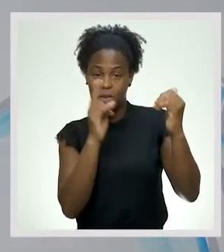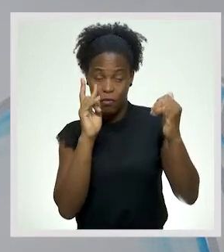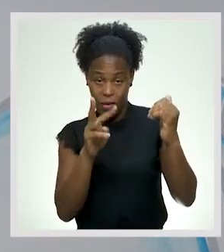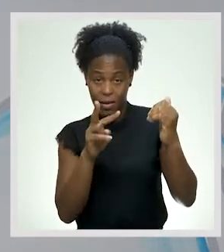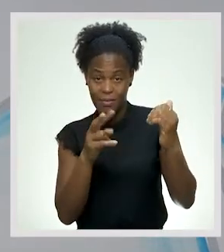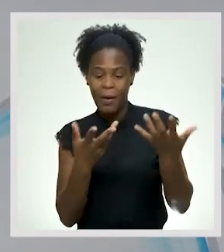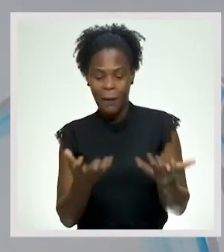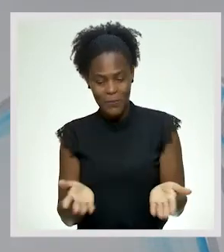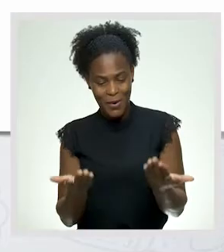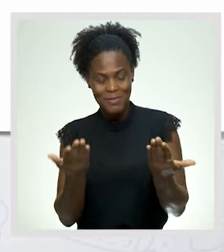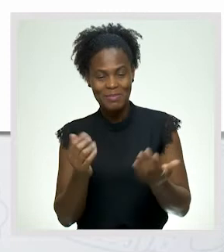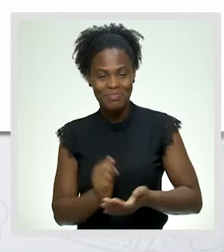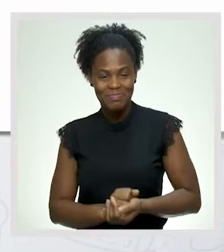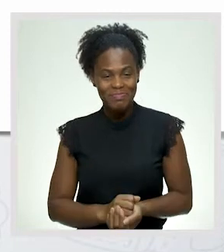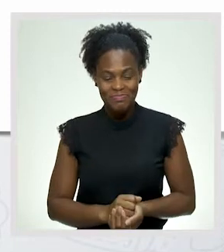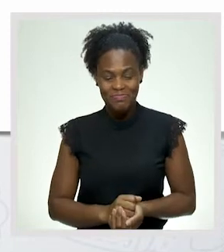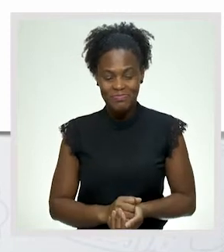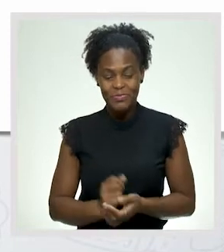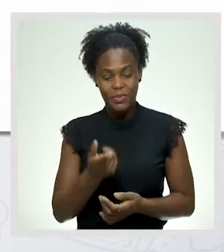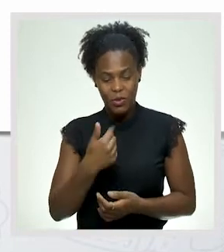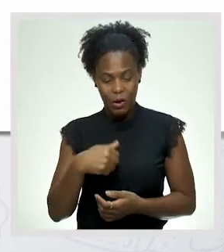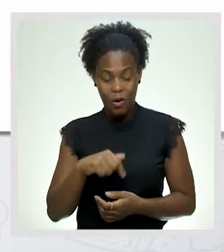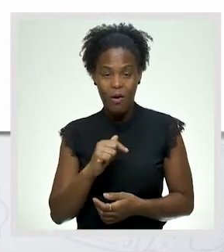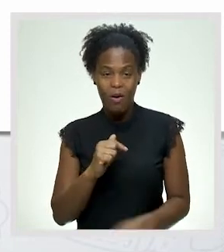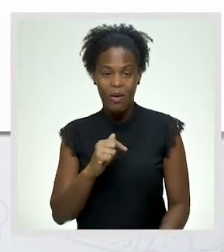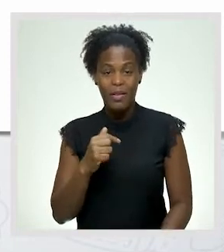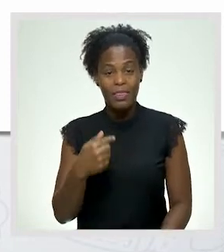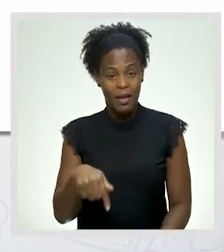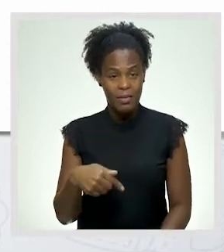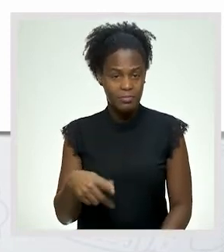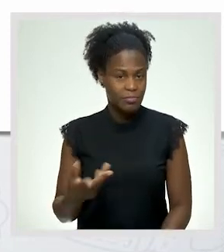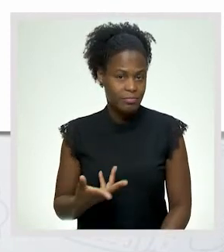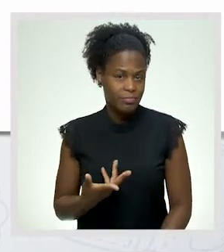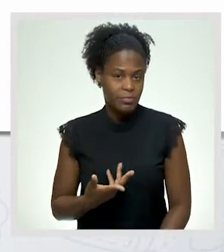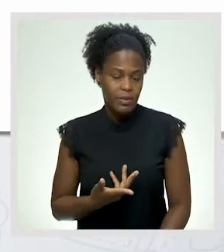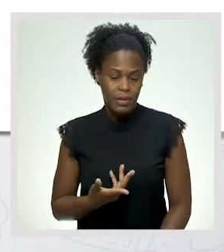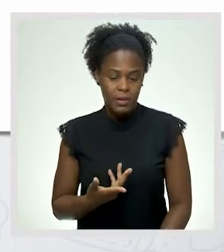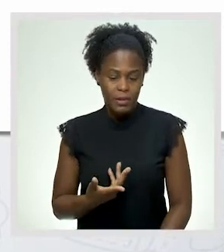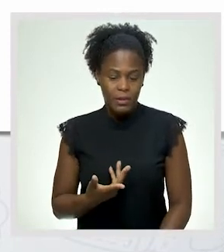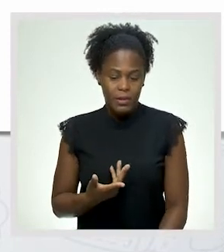Ça va, on y va. Nous avons donc